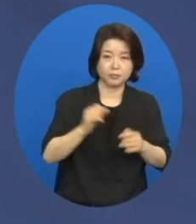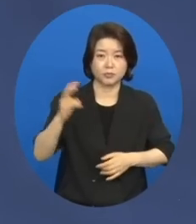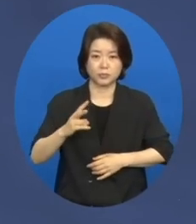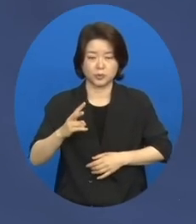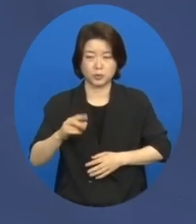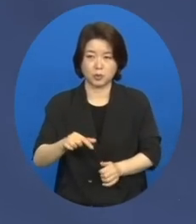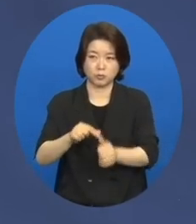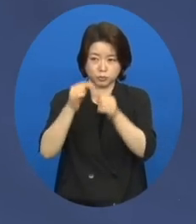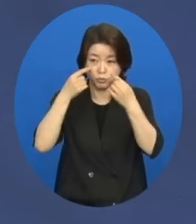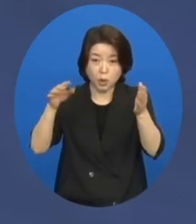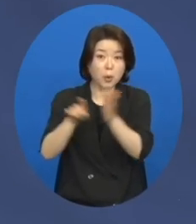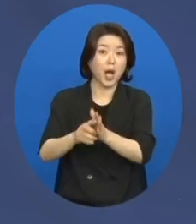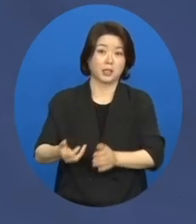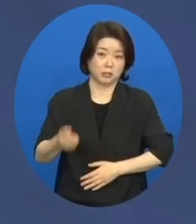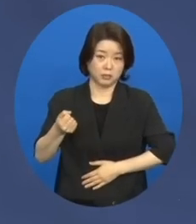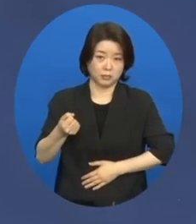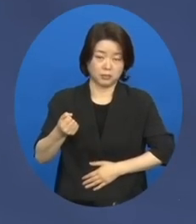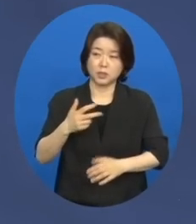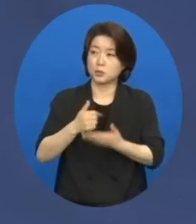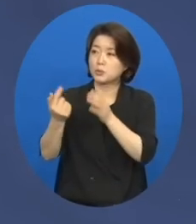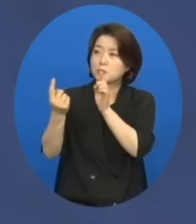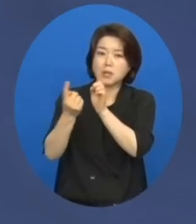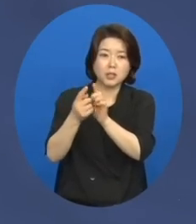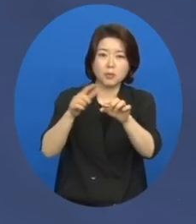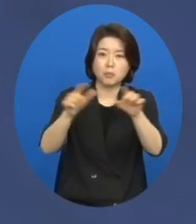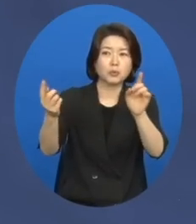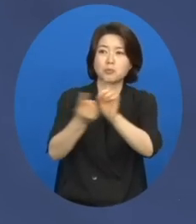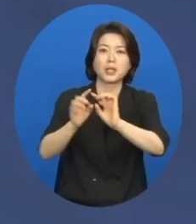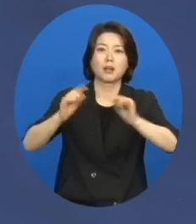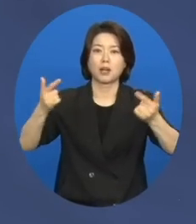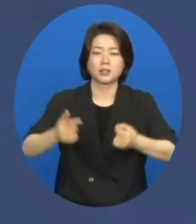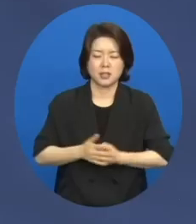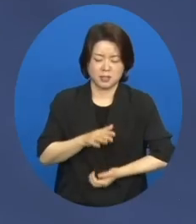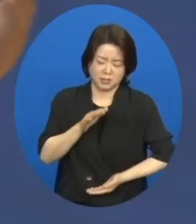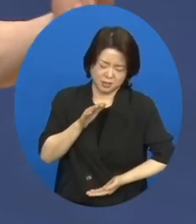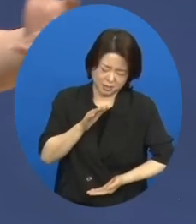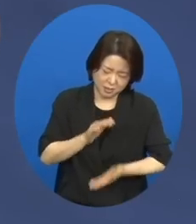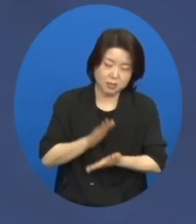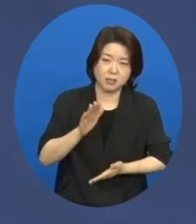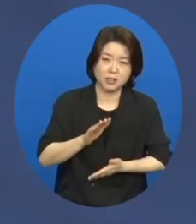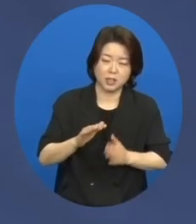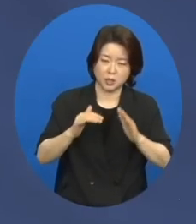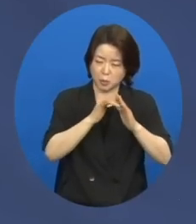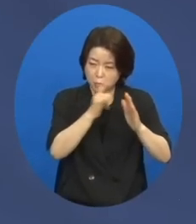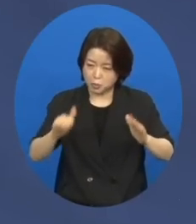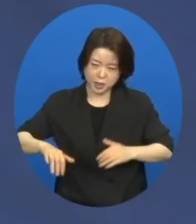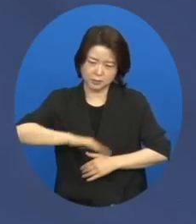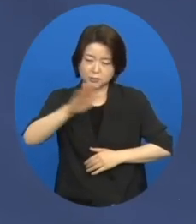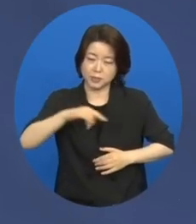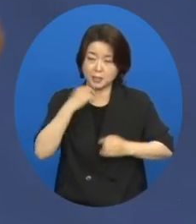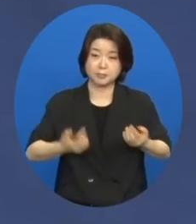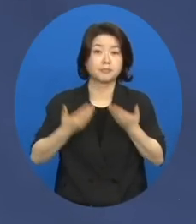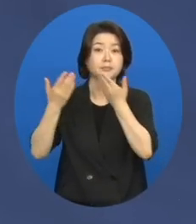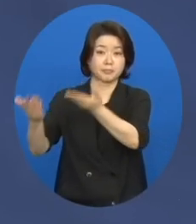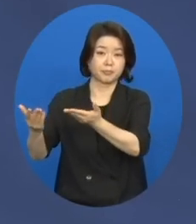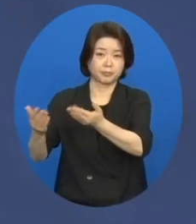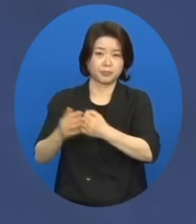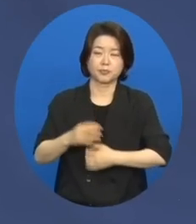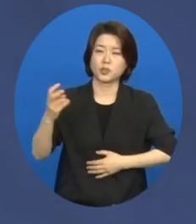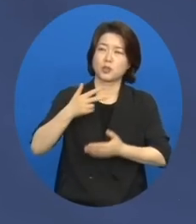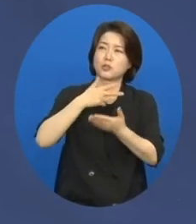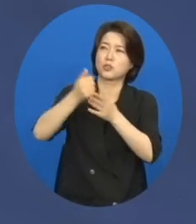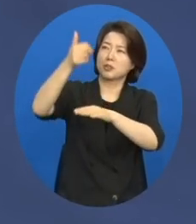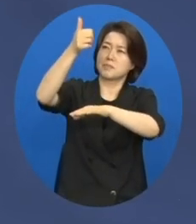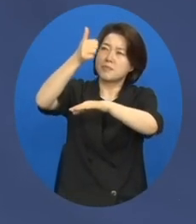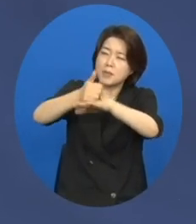구원의 확신이 있어요. 주님 만나서 보통 만난 게 아니고 뜨겁게 온 가족과 함께 같이 헌신해서 그리고 주님의